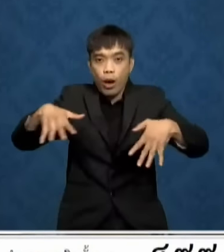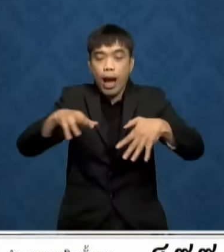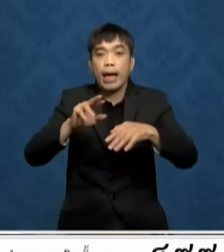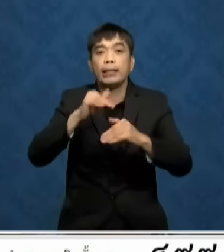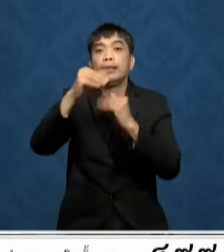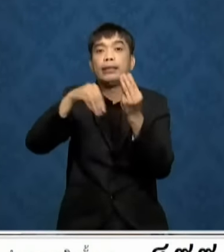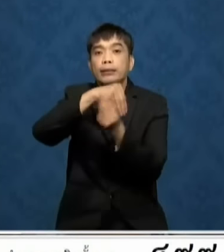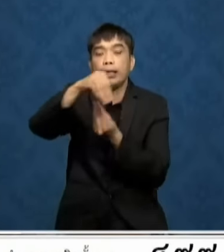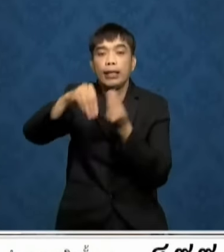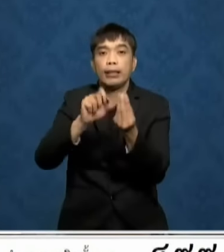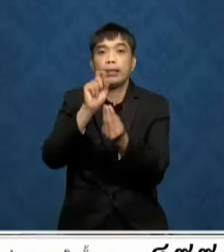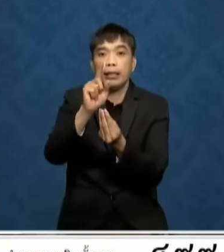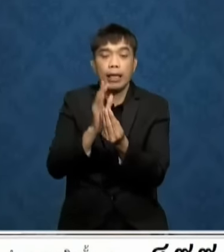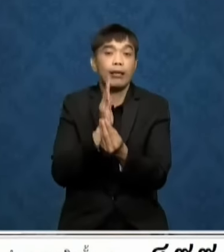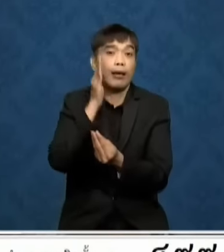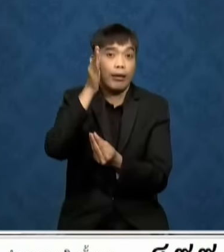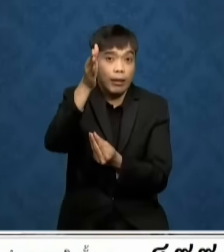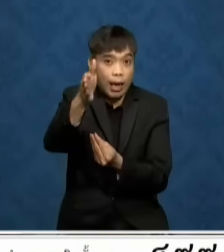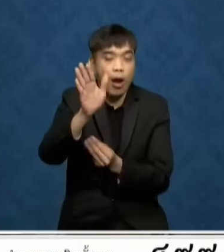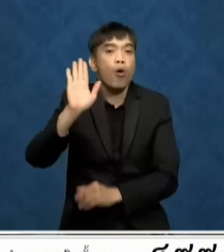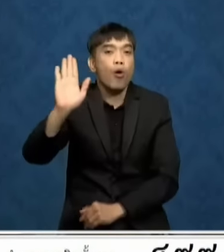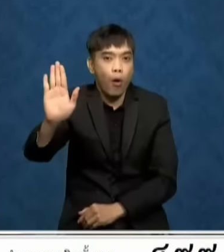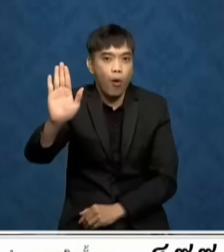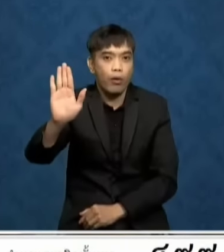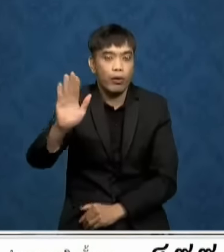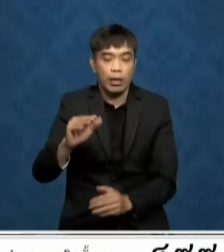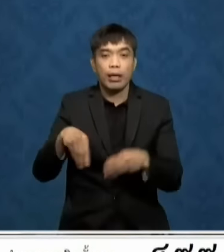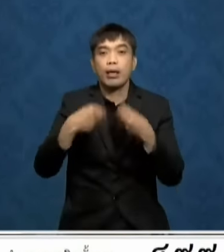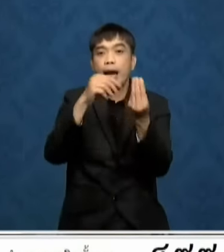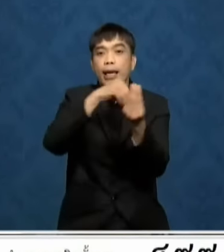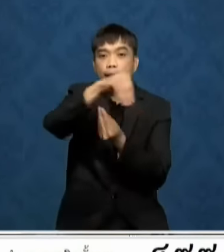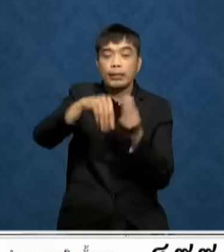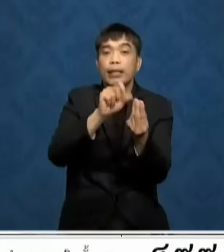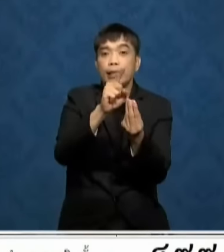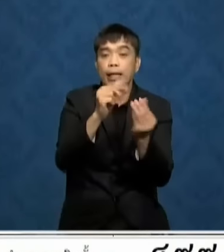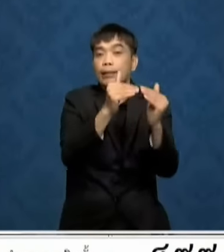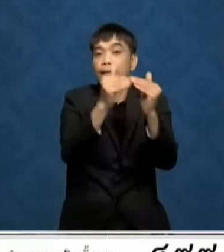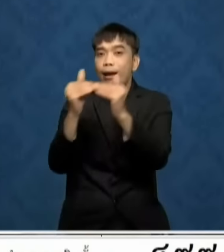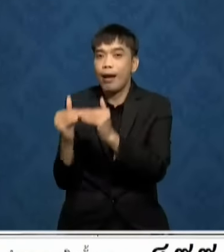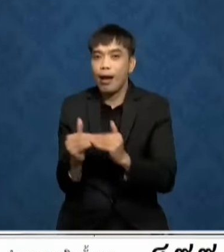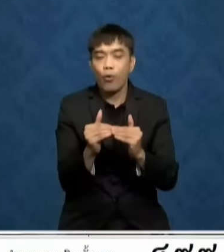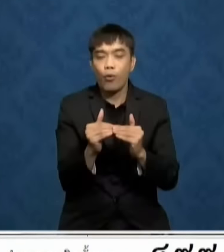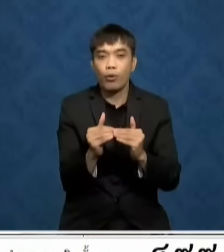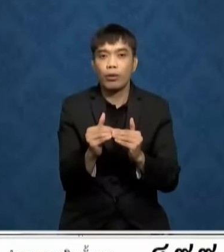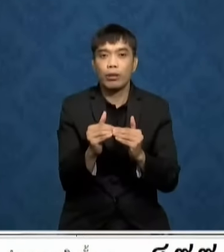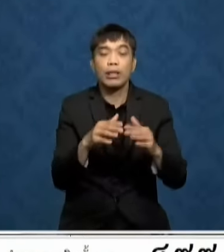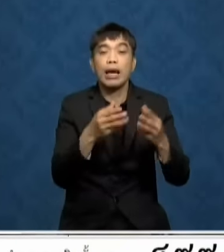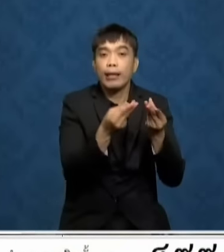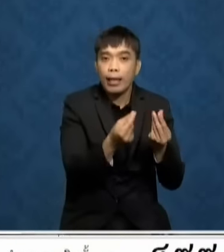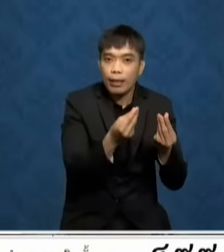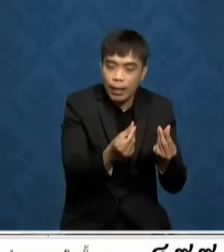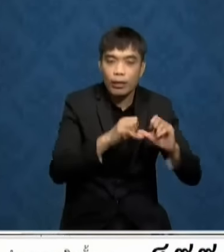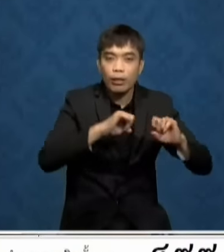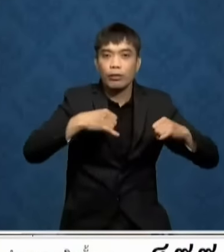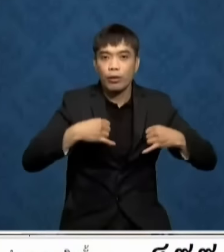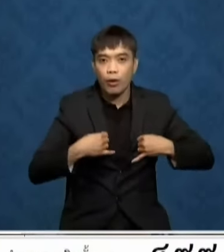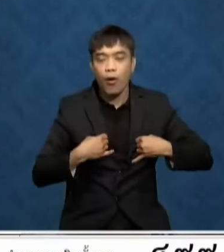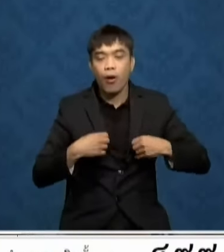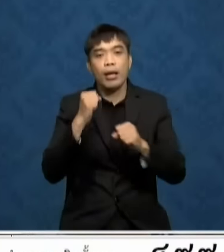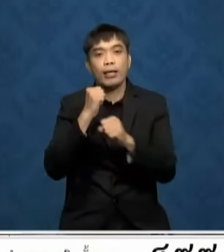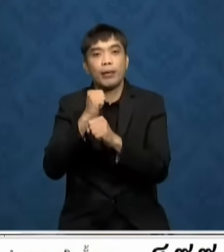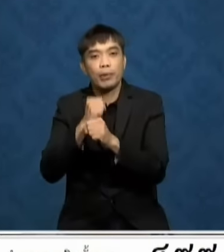ๆเค้าโครงเศรษฐกิจของท่านปรีดีสร้างความเท่าเทียมทางเศรษฐกิจให้กับประชาชนทุกคนตั้งแต่การกระจายการถือครองที่ดินการสร้างหลักประกัน